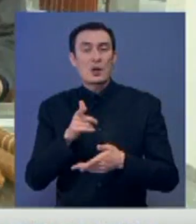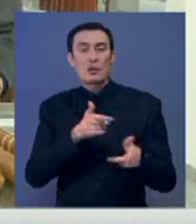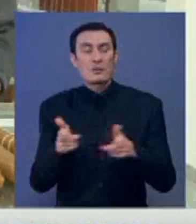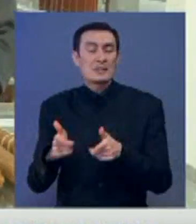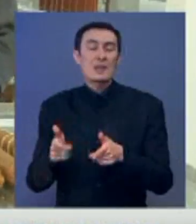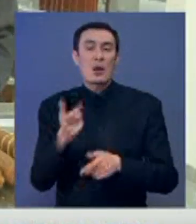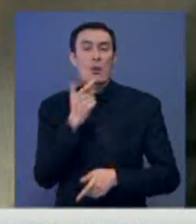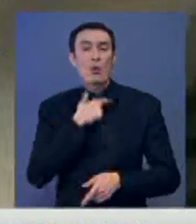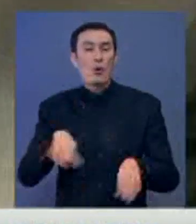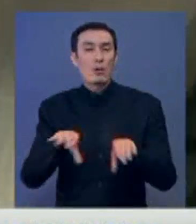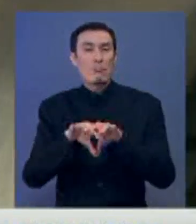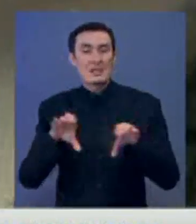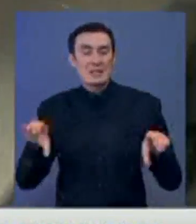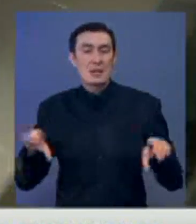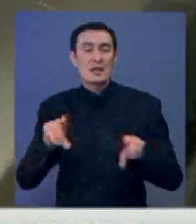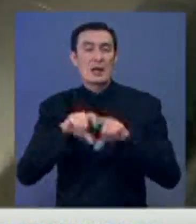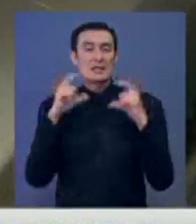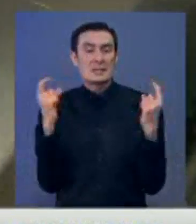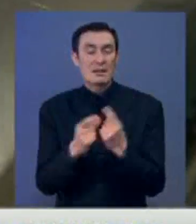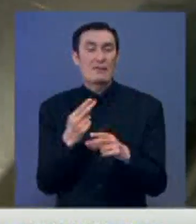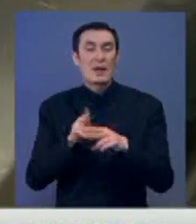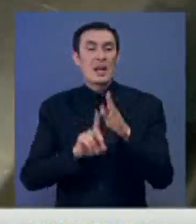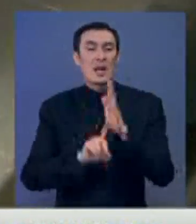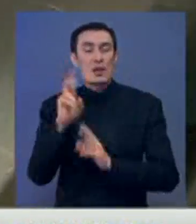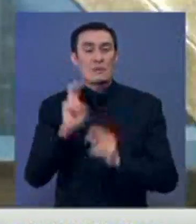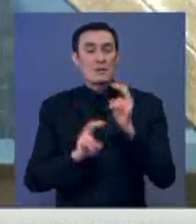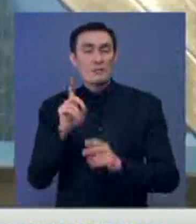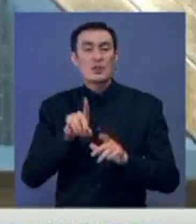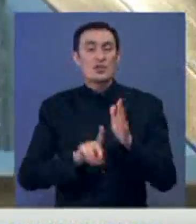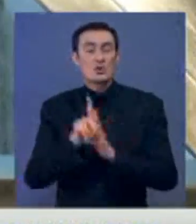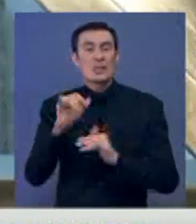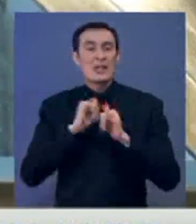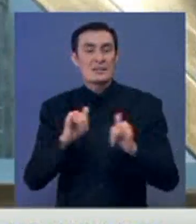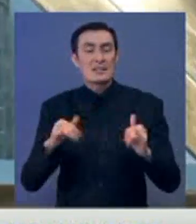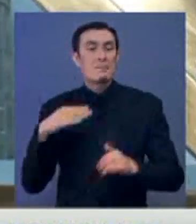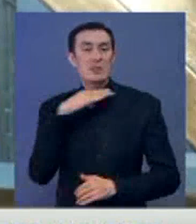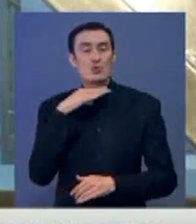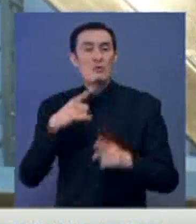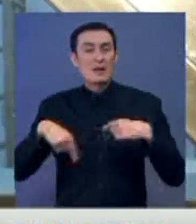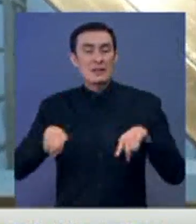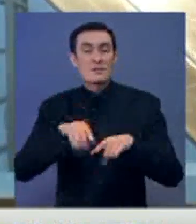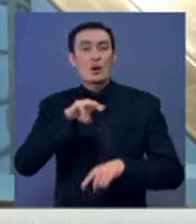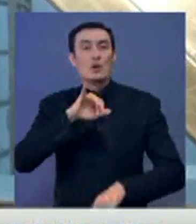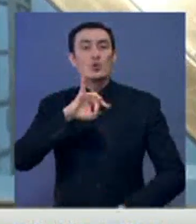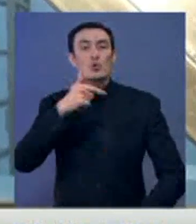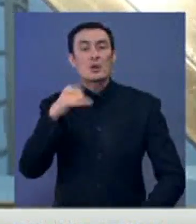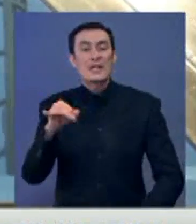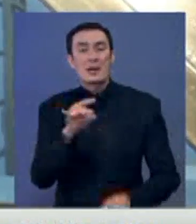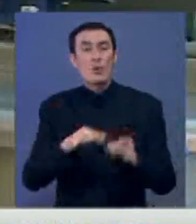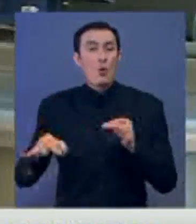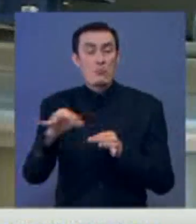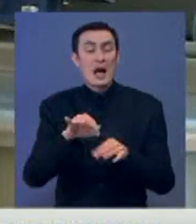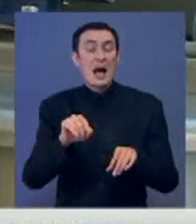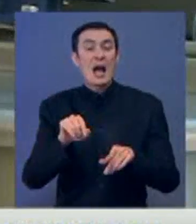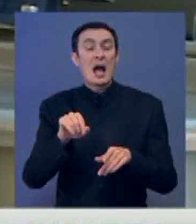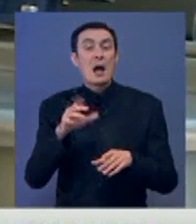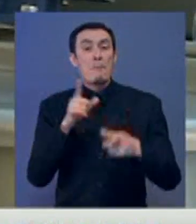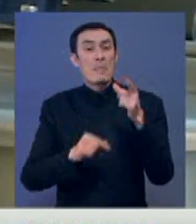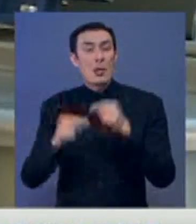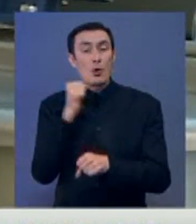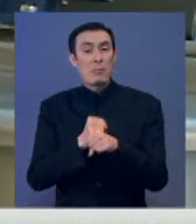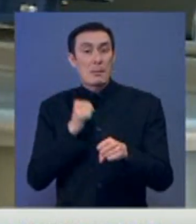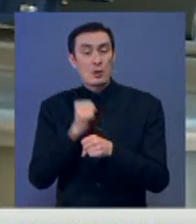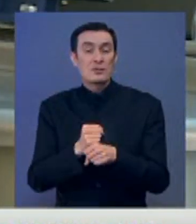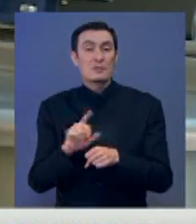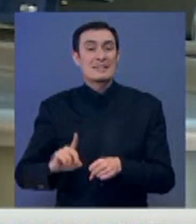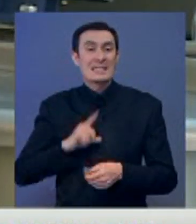консервов. С вводом в эксплуатацию этого комплекса начнется развитие мясного кластера в Тургайском регионе. А вот в молокоперерабатывающем